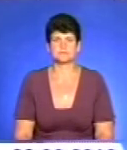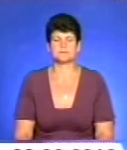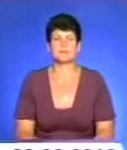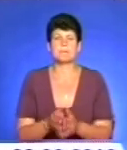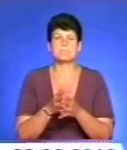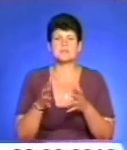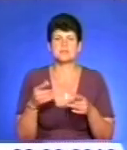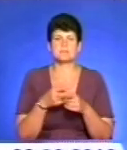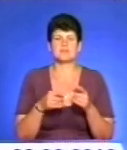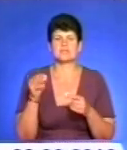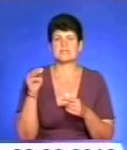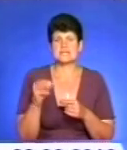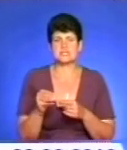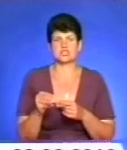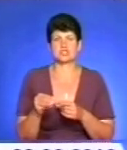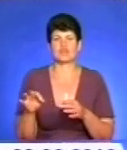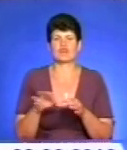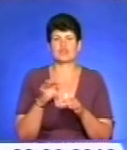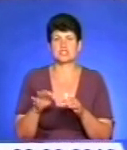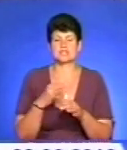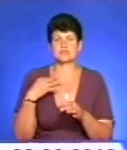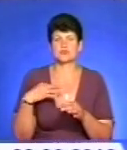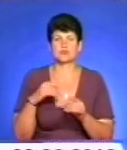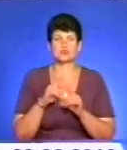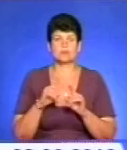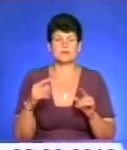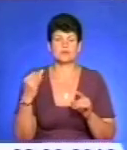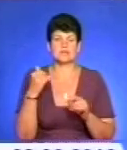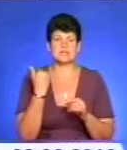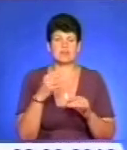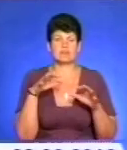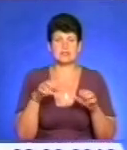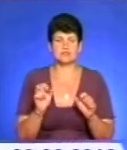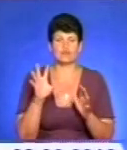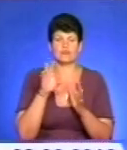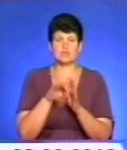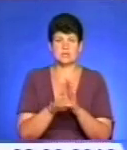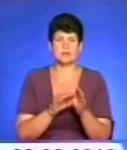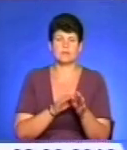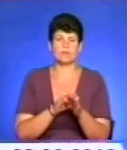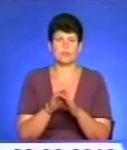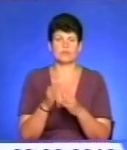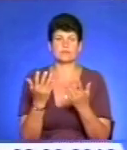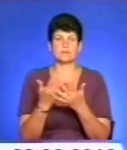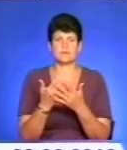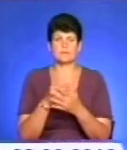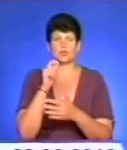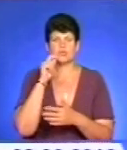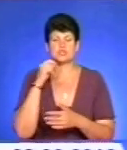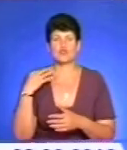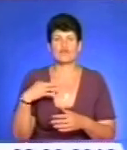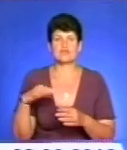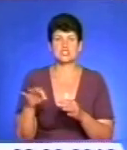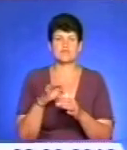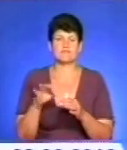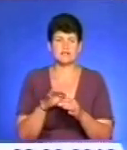Понад 500 вишитих сорочок з особливими історіями їх власників увійшли до першого повнометражного фільму про українську вишиванку. Документальну